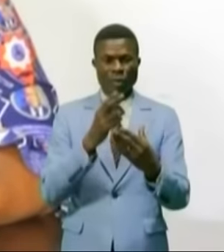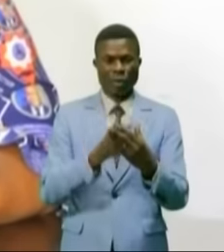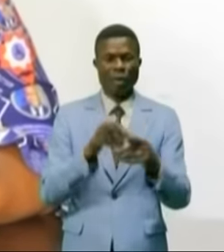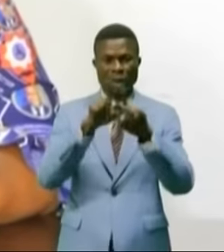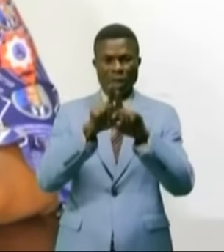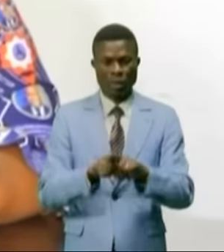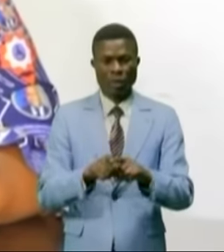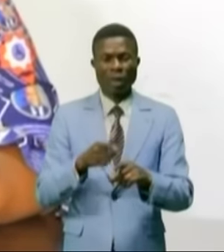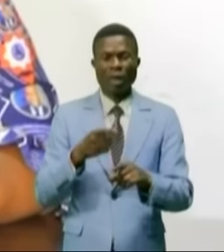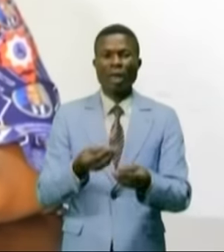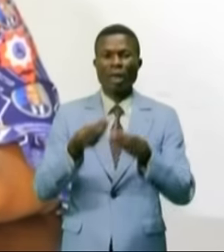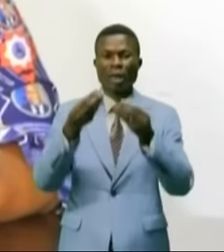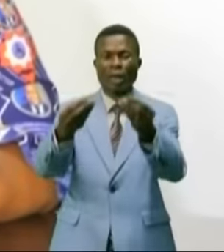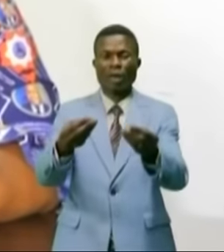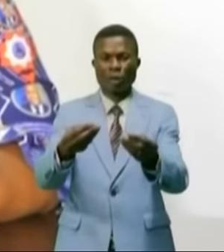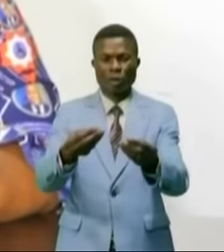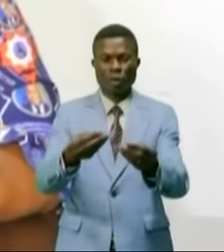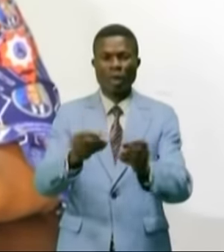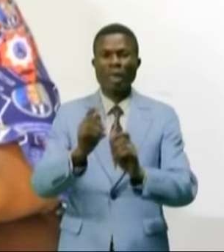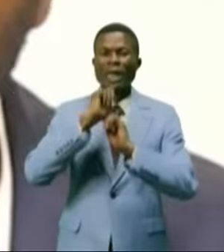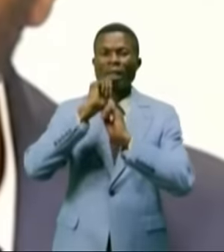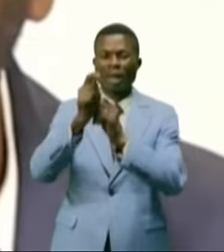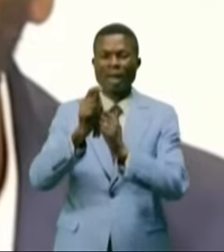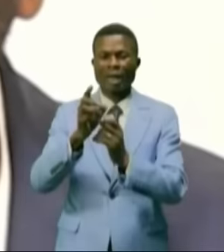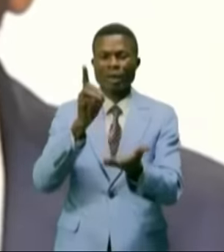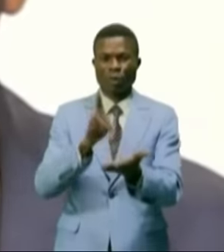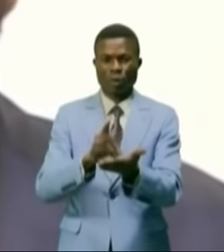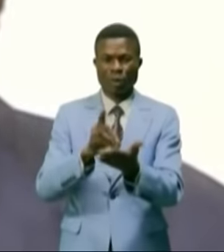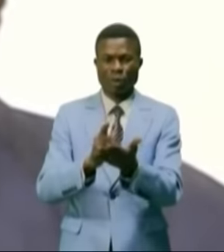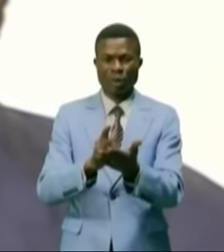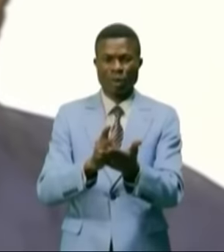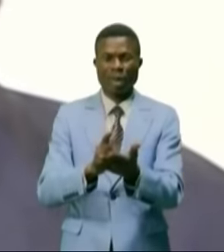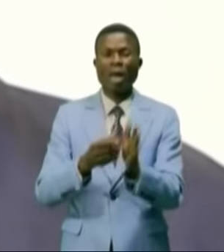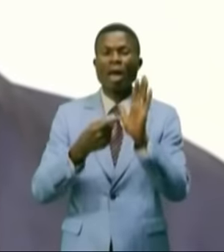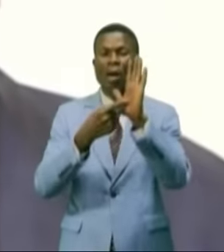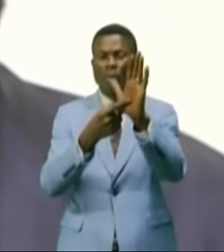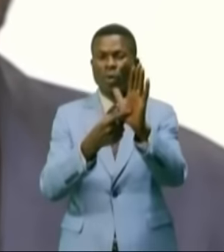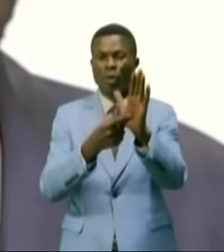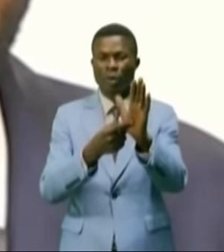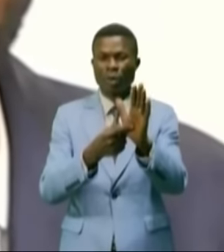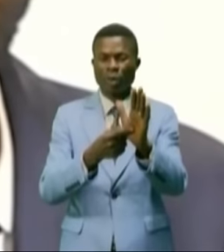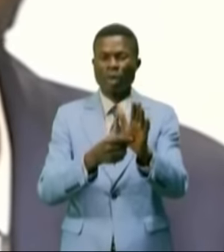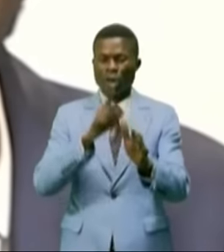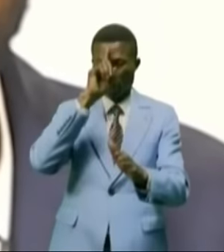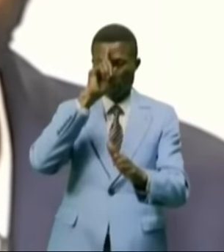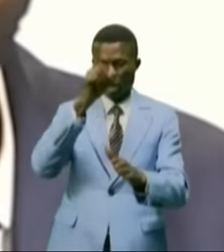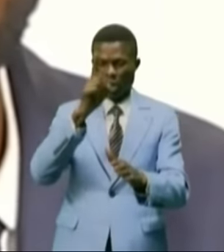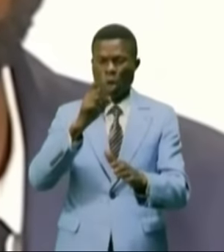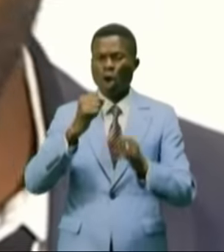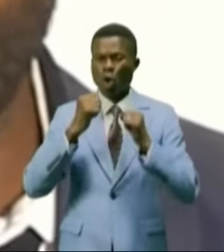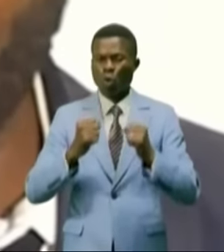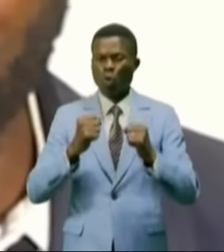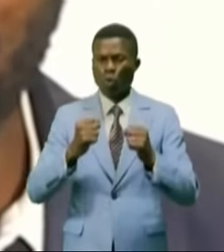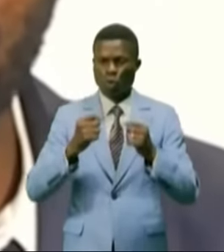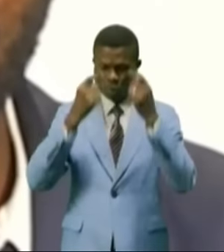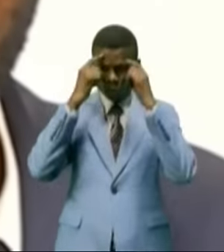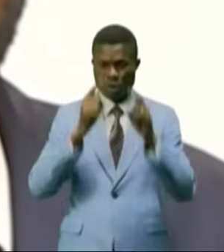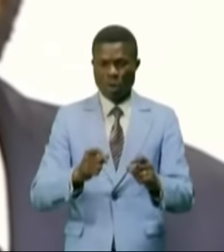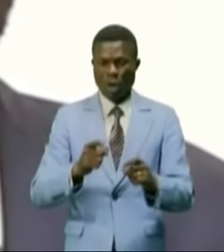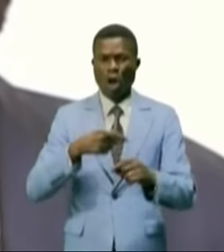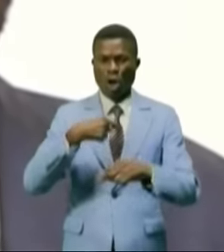aussi de lui remettre ses prestigieux prix. Ces prix attestent, n'est-ce pas, la sagacité, la ténacité